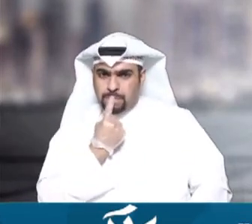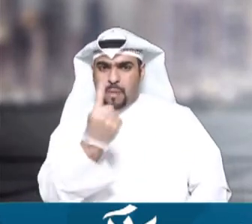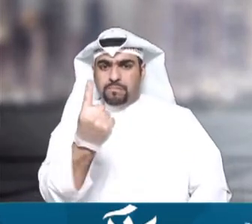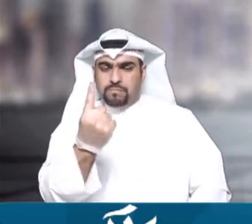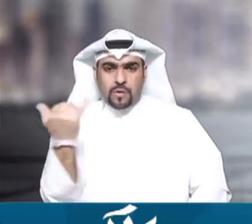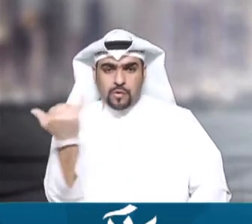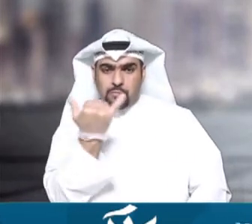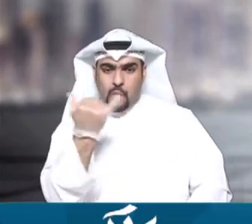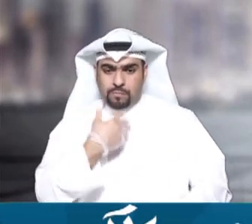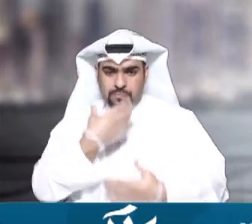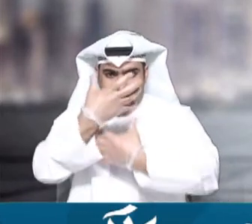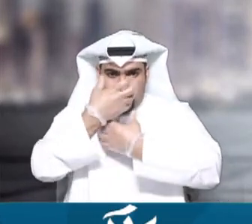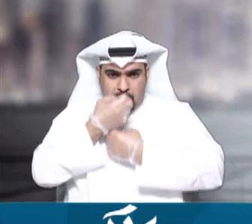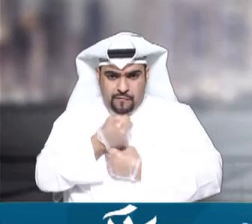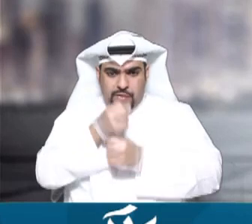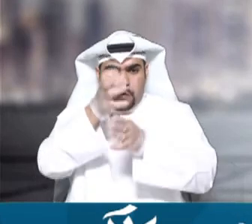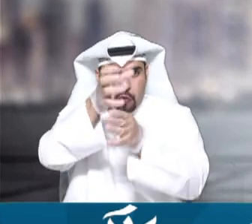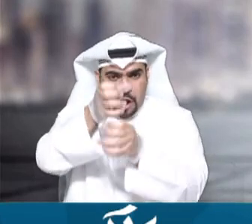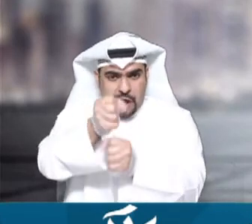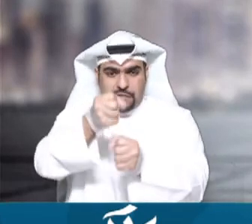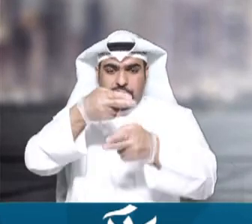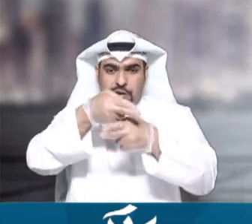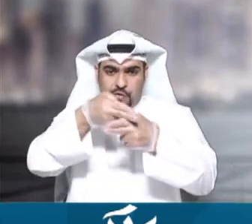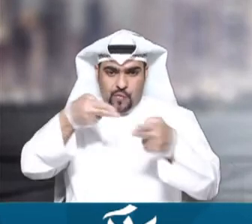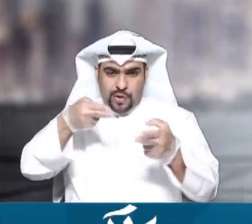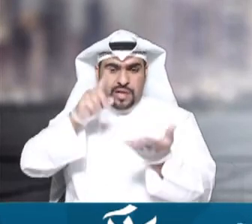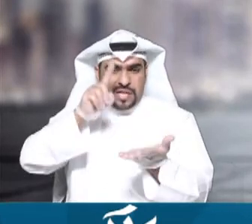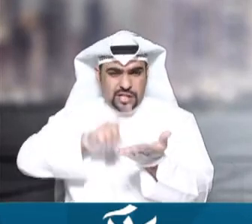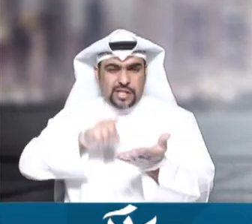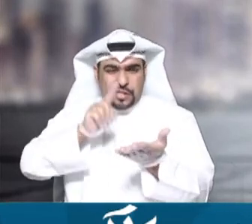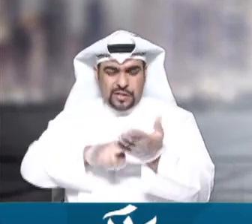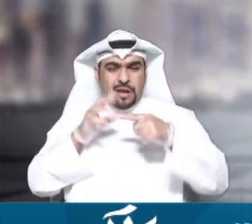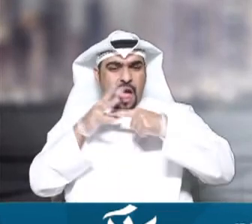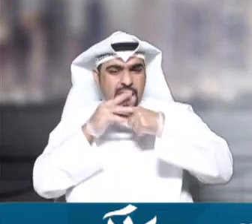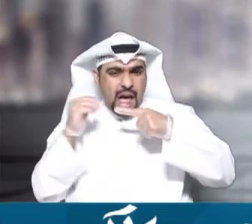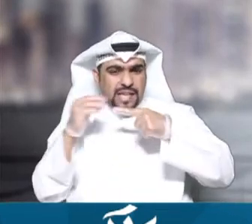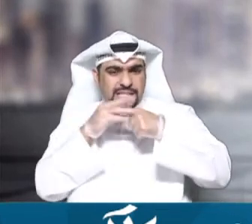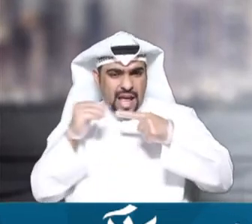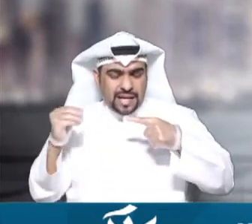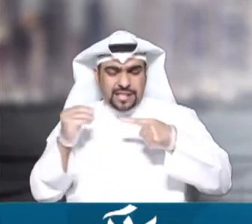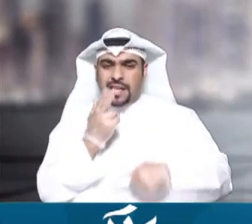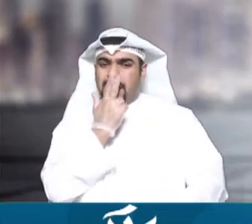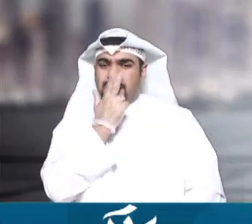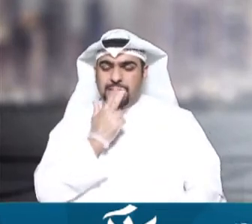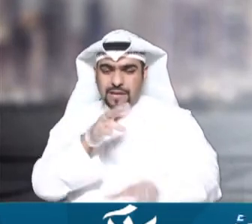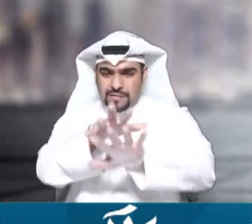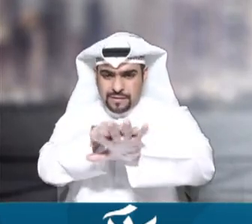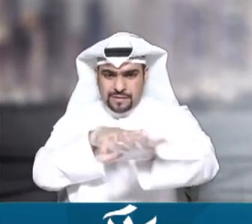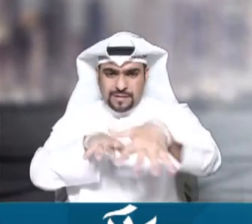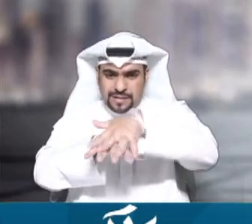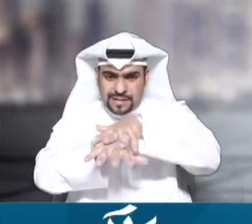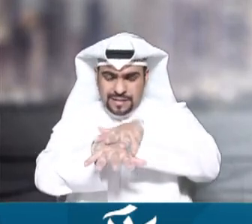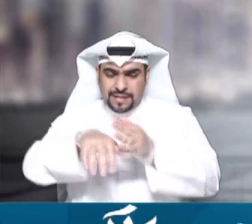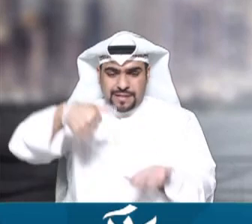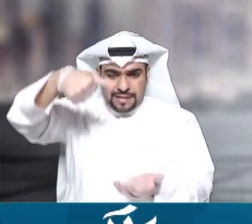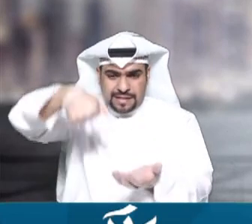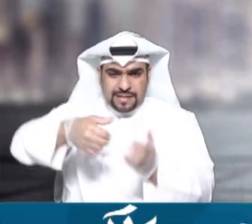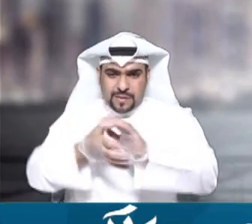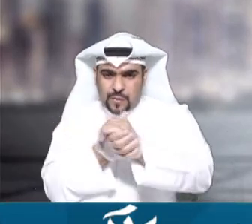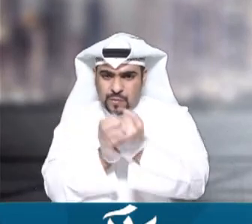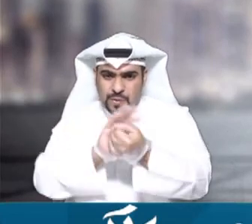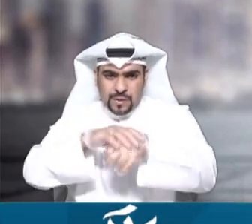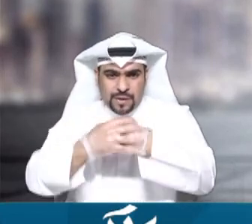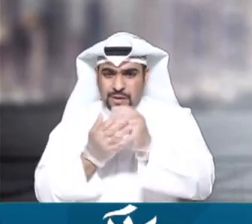عليه. وصحيح قاصرتنا وايد أشياء من تعقيمات من كمامات من أسوس، لكن إحنا بالكويت